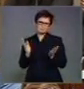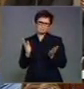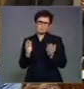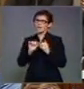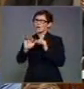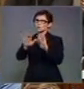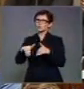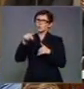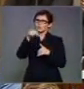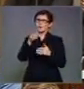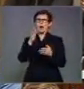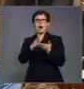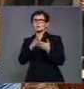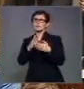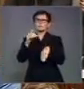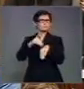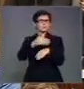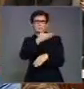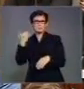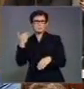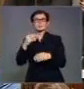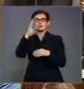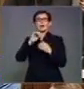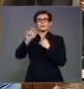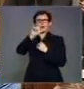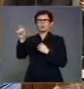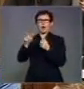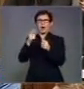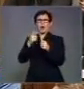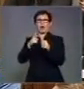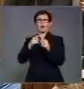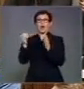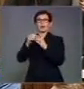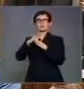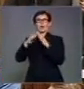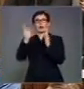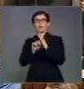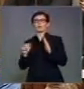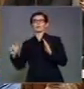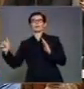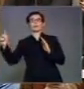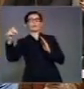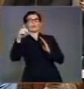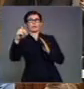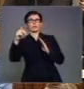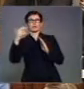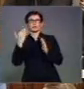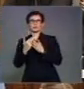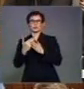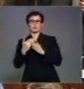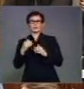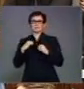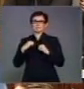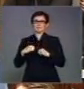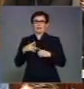Eduskunta ei ole tähän liiemmin ottanut kantaa. Kansanedustajat alkaa kiertää tuota lisärakennuksen puolesta töihin, kun on niin haljua